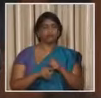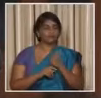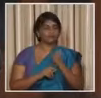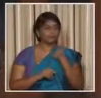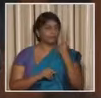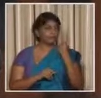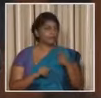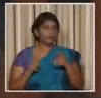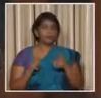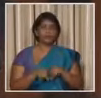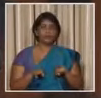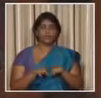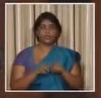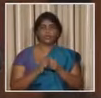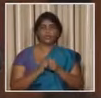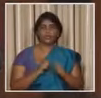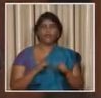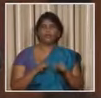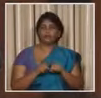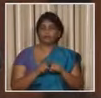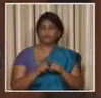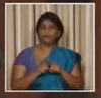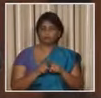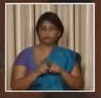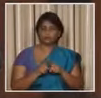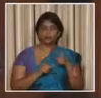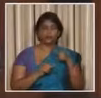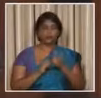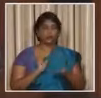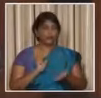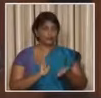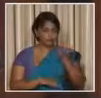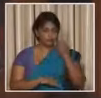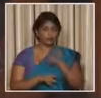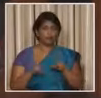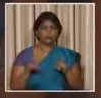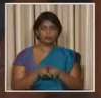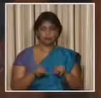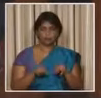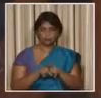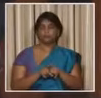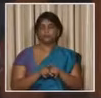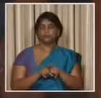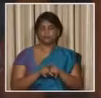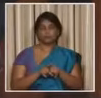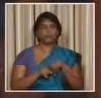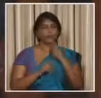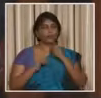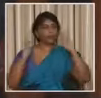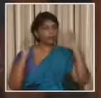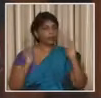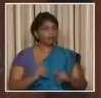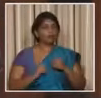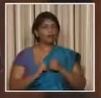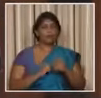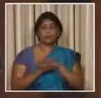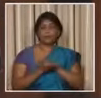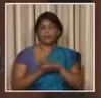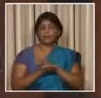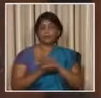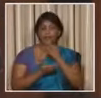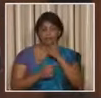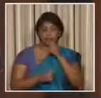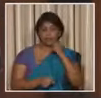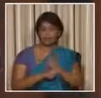යුනිට් 60ට වඩා වැඩි කර භාවිතා කරන විට 130ක විතර ප්‍රමාණයකින් තමයි වැඩි වෙන්නේ. හැබැයි බිඳුවේ ඉඳන් 10 වෙනකල් අවම කාණ්ඩය පිරිසිදු වතුර කියනක